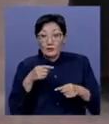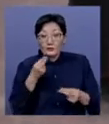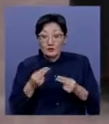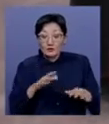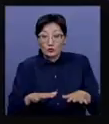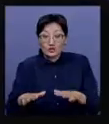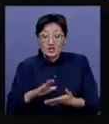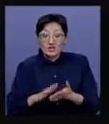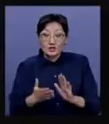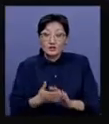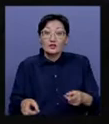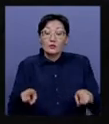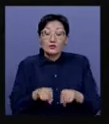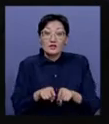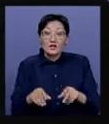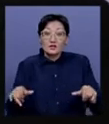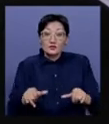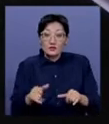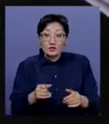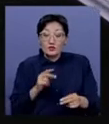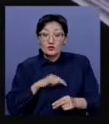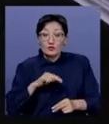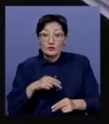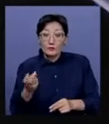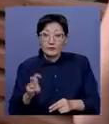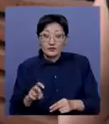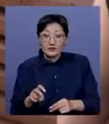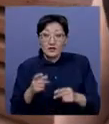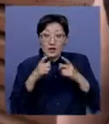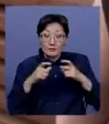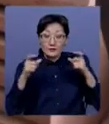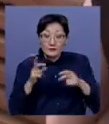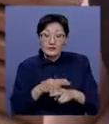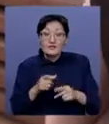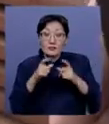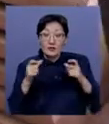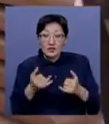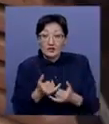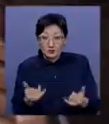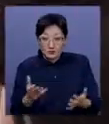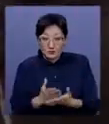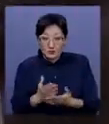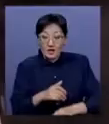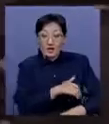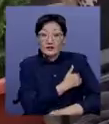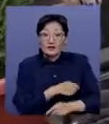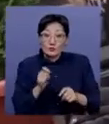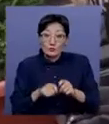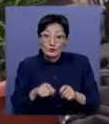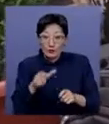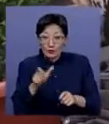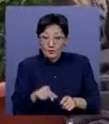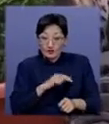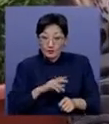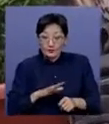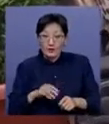орнындағы жағдай да мәз емес. Дәмхана қызметкері келушілерге бетпердесіз қызмет көрсетіп отыр. Қызу өлшейтін құрал да әстен